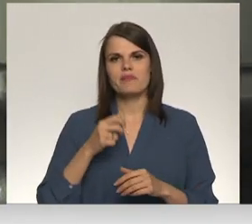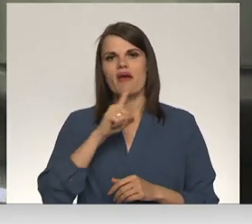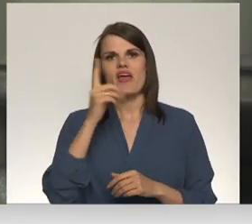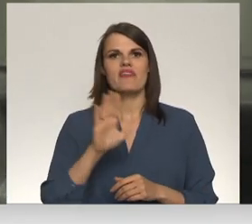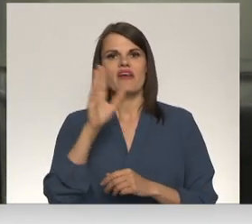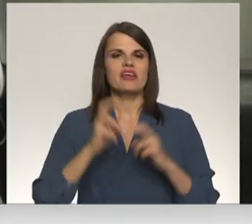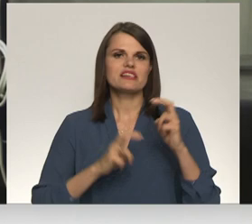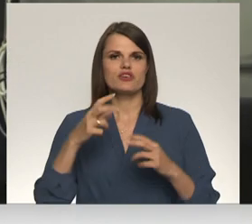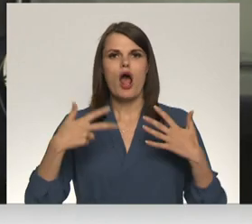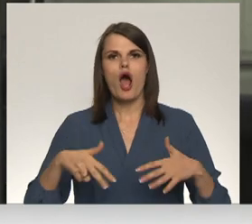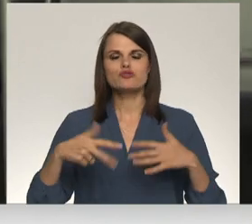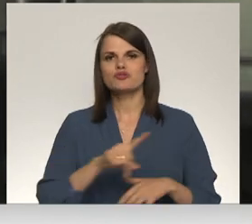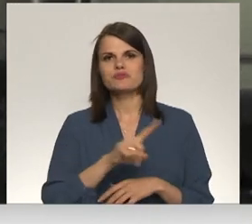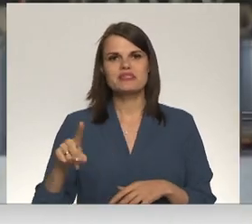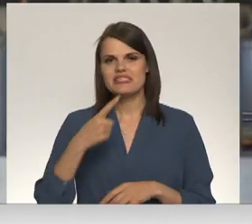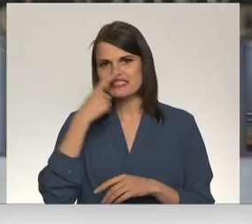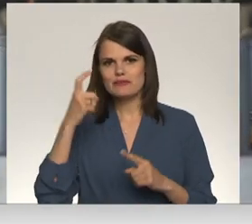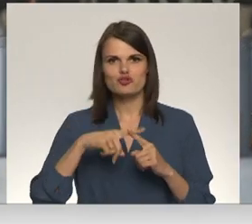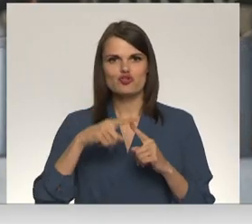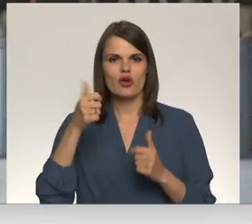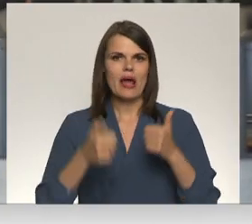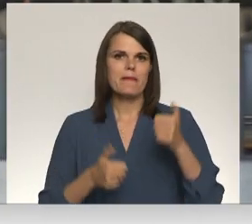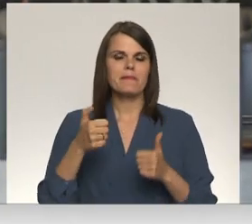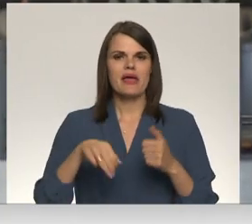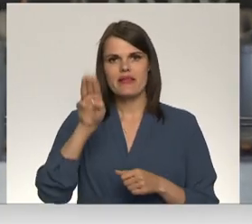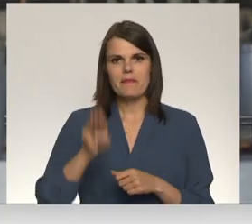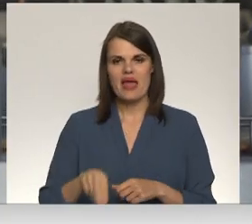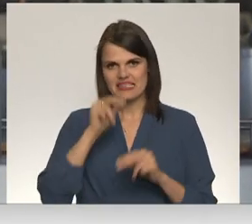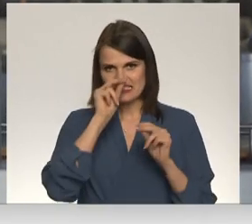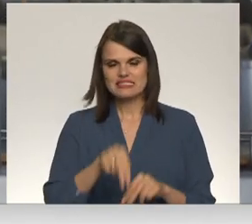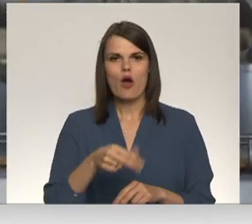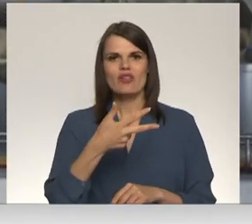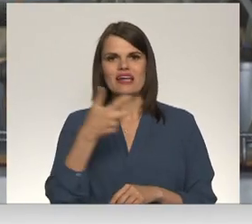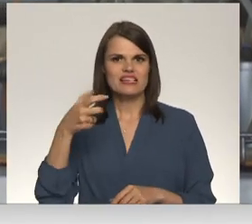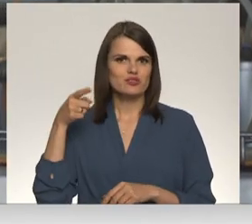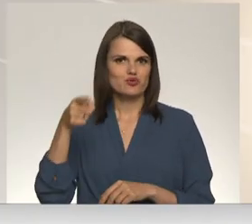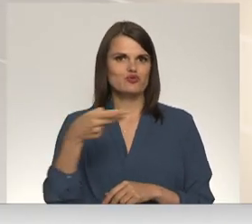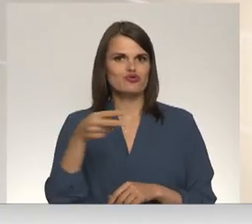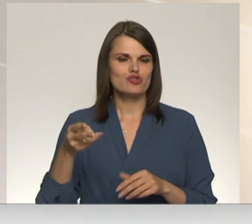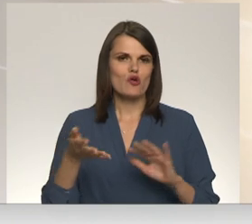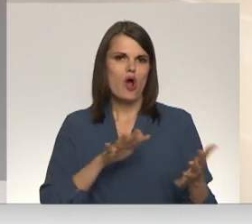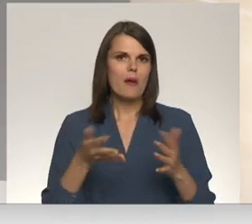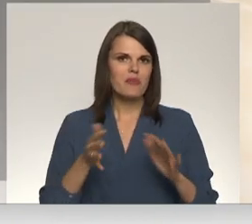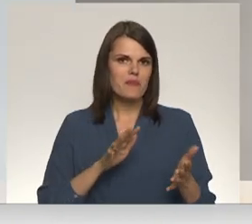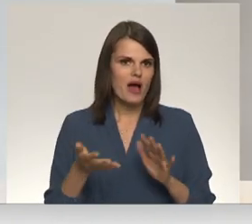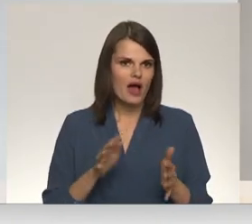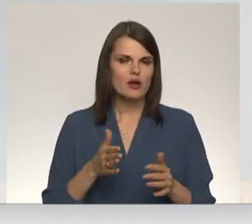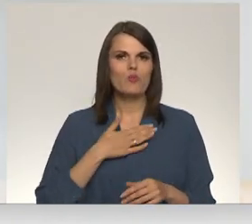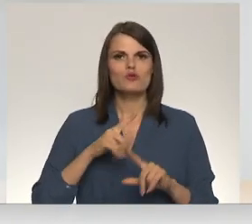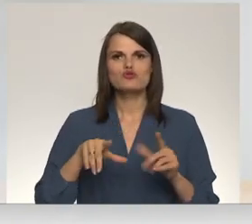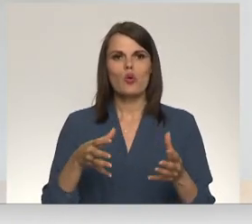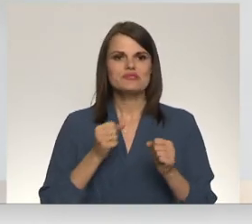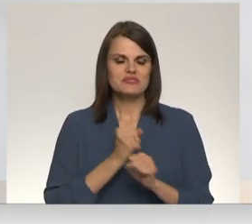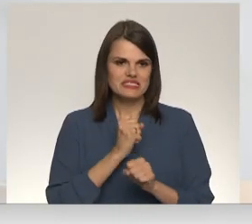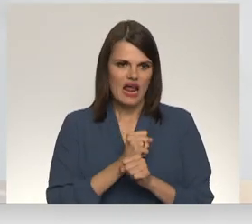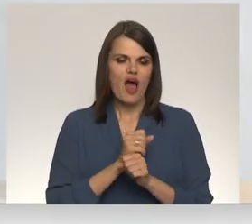saražo 80 līdz 100 tonnas piena, šobrīd mēnesī zaudē līdz pat 300 tūkstošiem eiro. Mūsu uzņēmums strādā ar